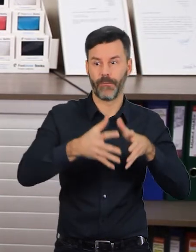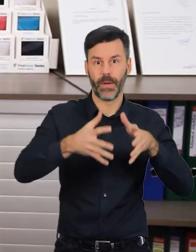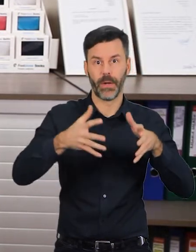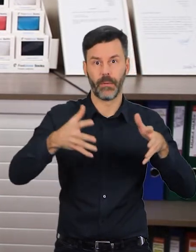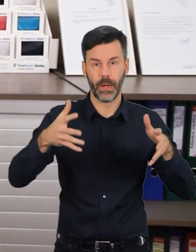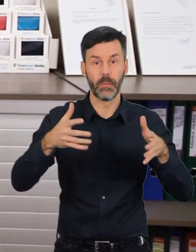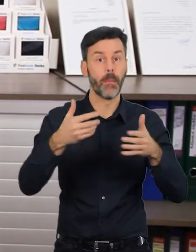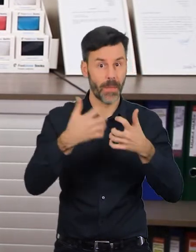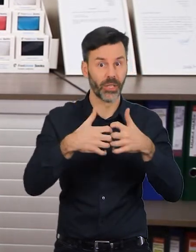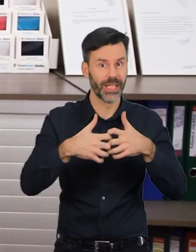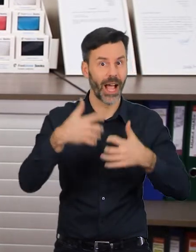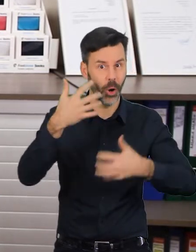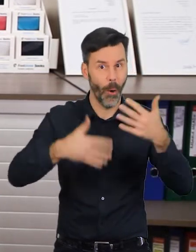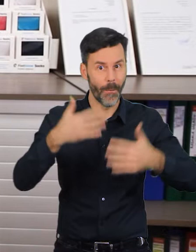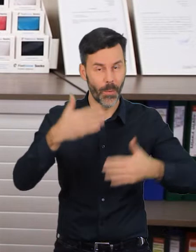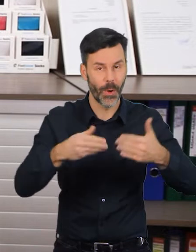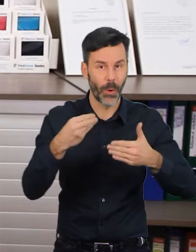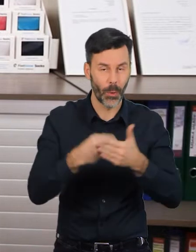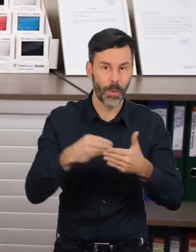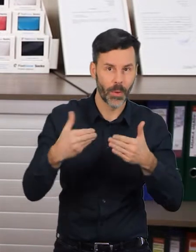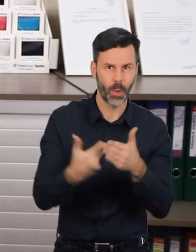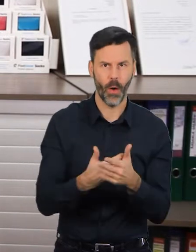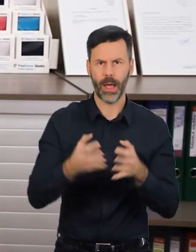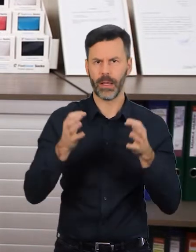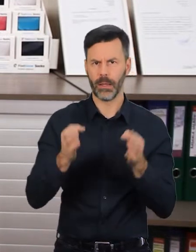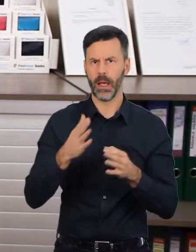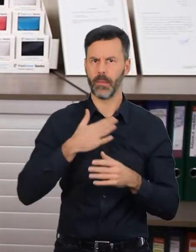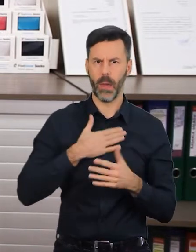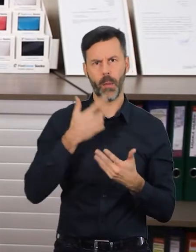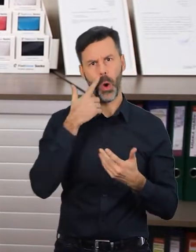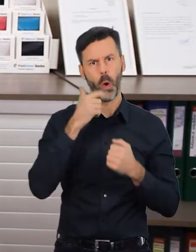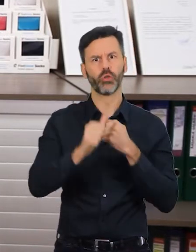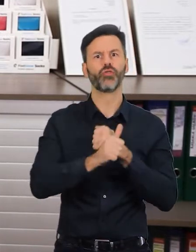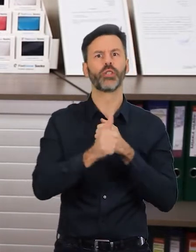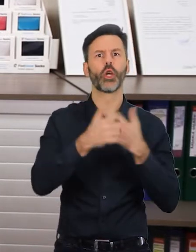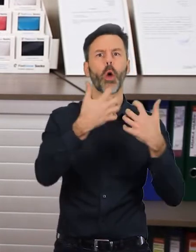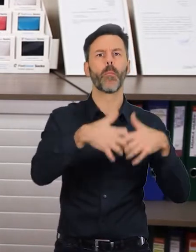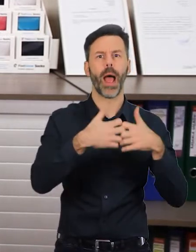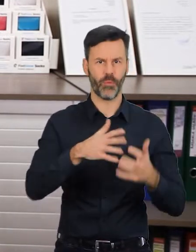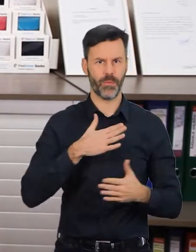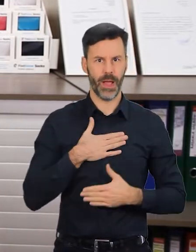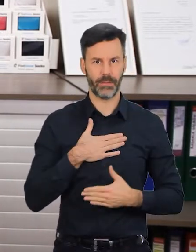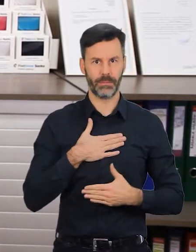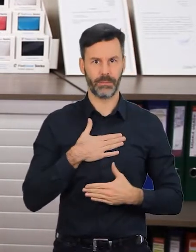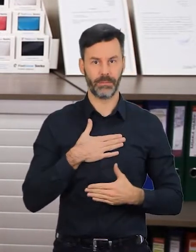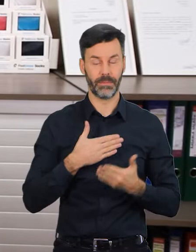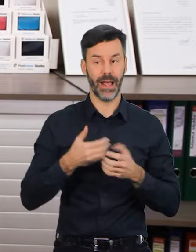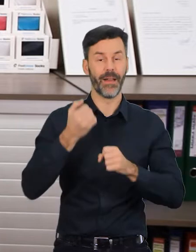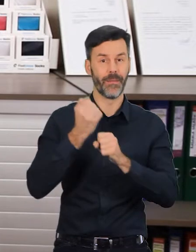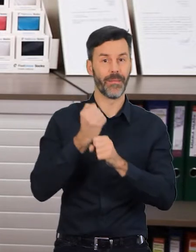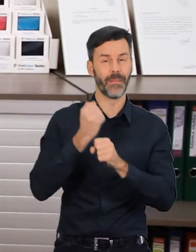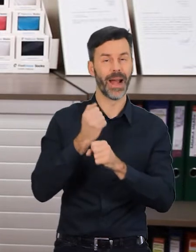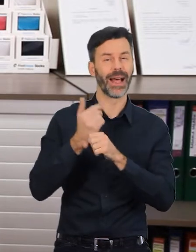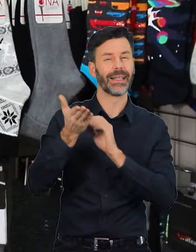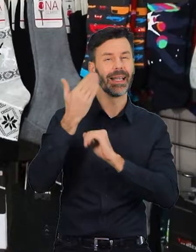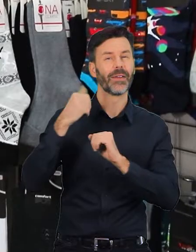maszyny komputerowe. Na chwilę obecną mamy ich około 60 i w szczytowym momencie firma